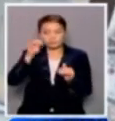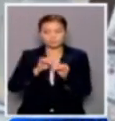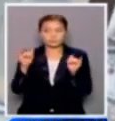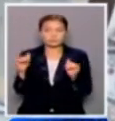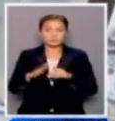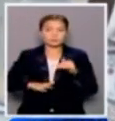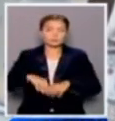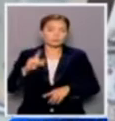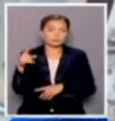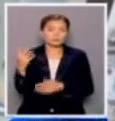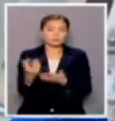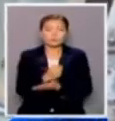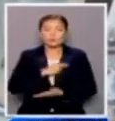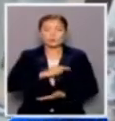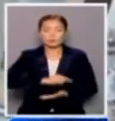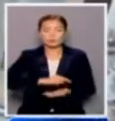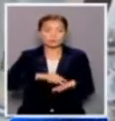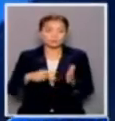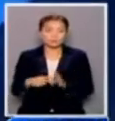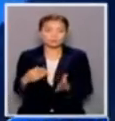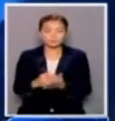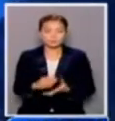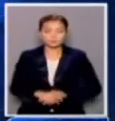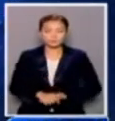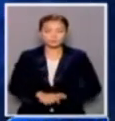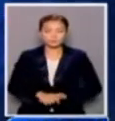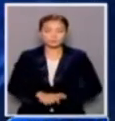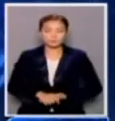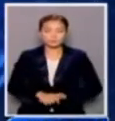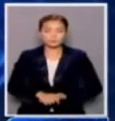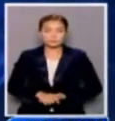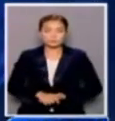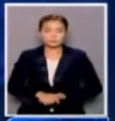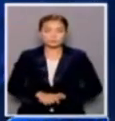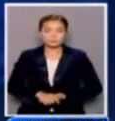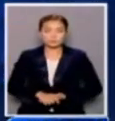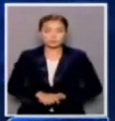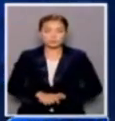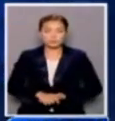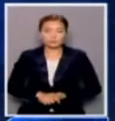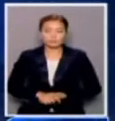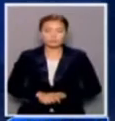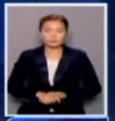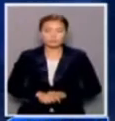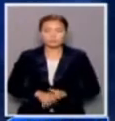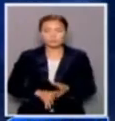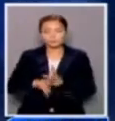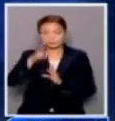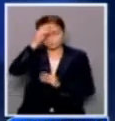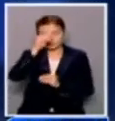осы салада нәтижелі көрсеткішке жетуді көздейді. Мені көптен бері осы уақытқа дейін алған